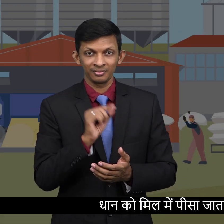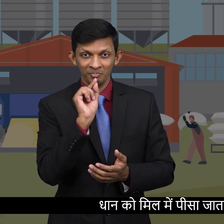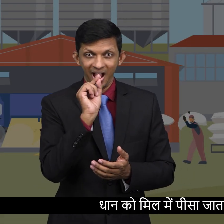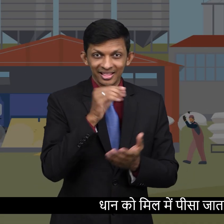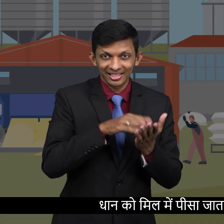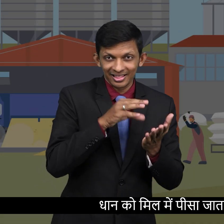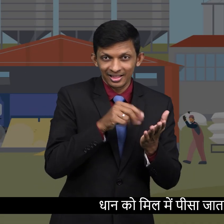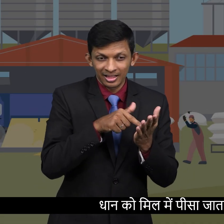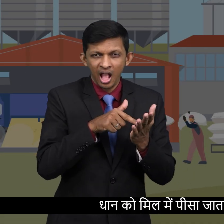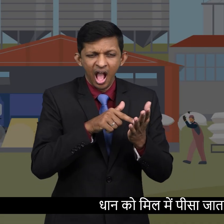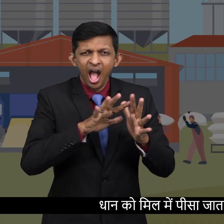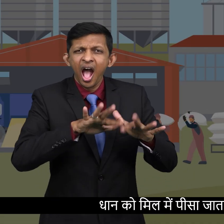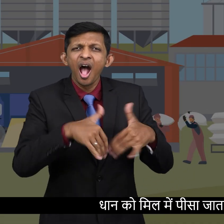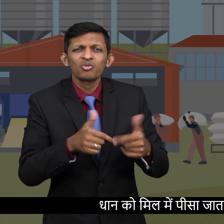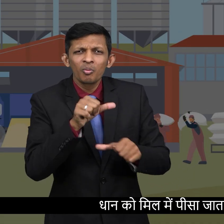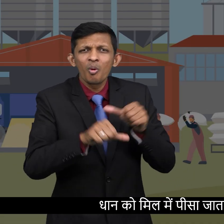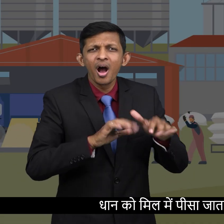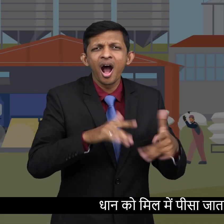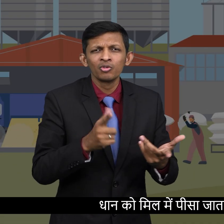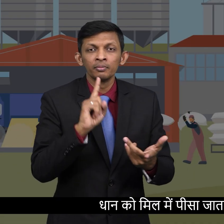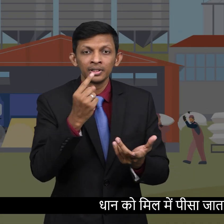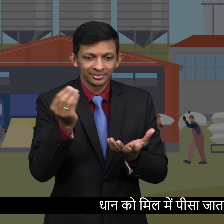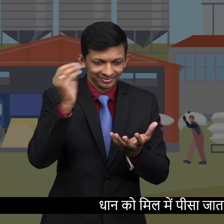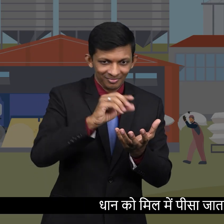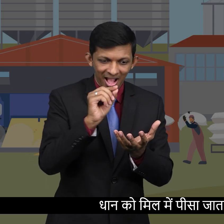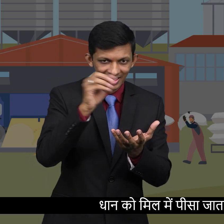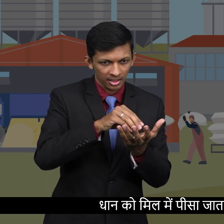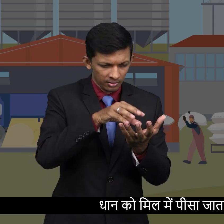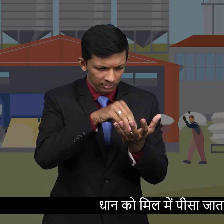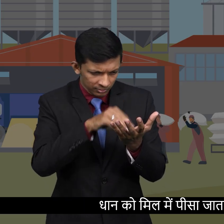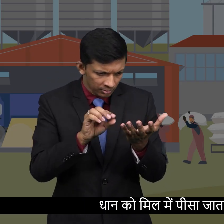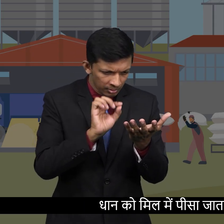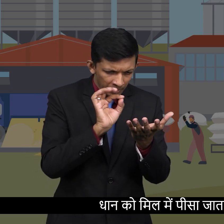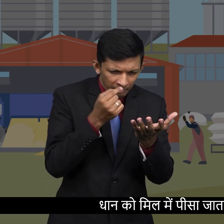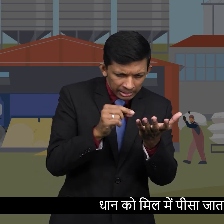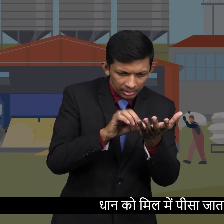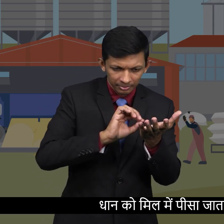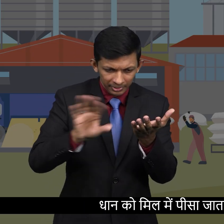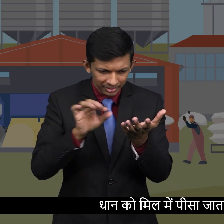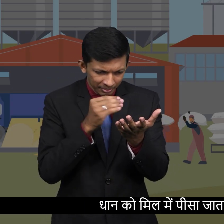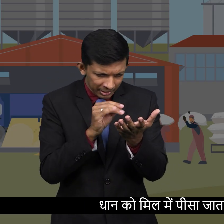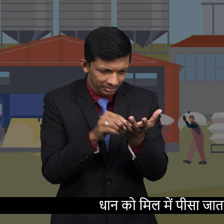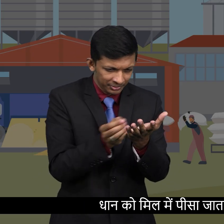धान को मिल में पीसा जाता है और इस तरह हमें चावल मिलता है।